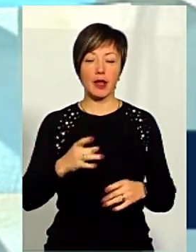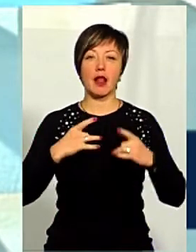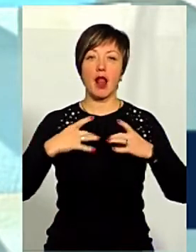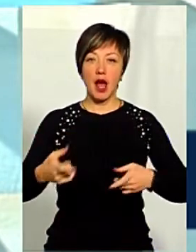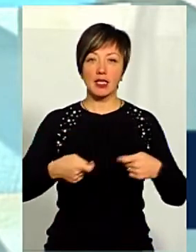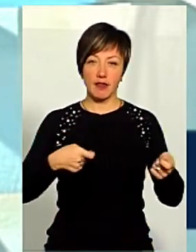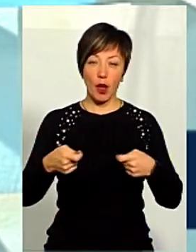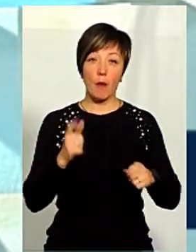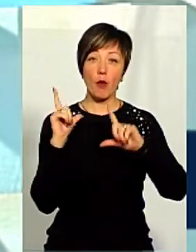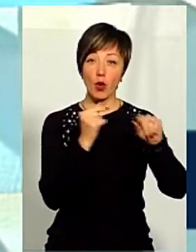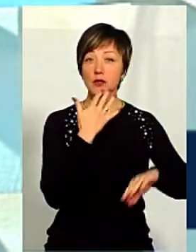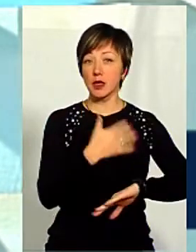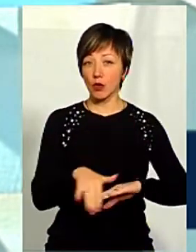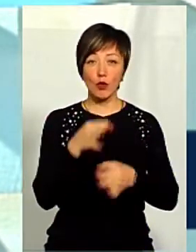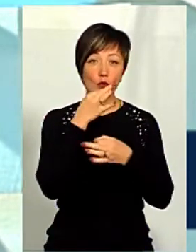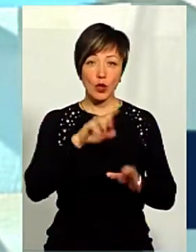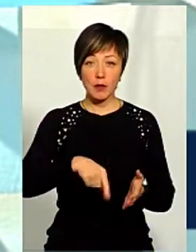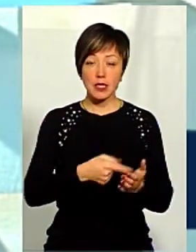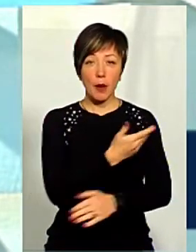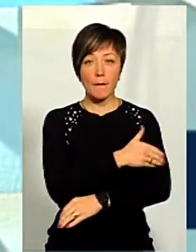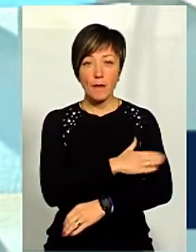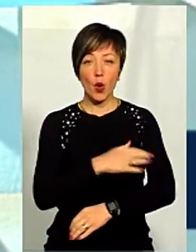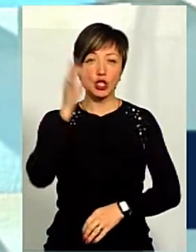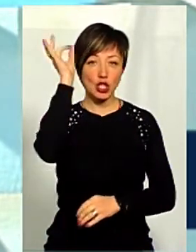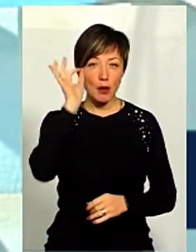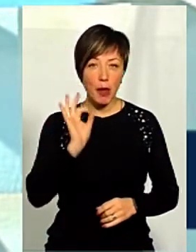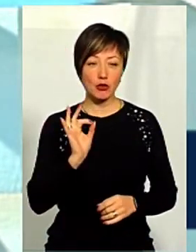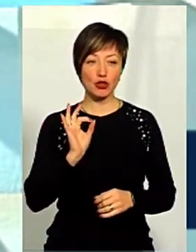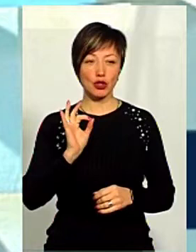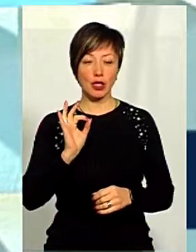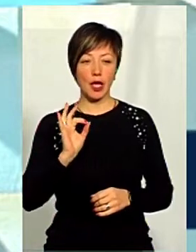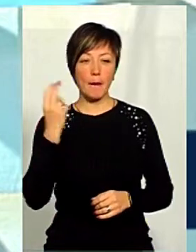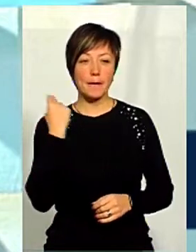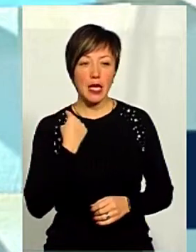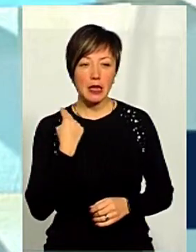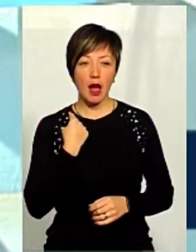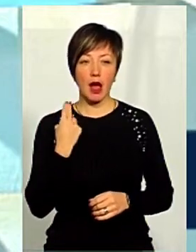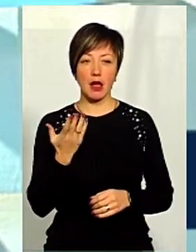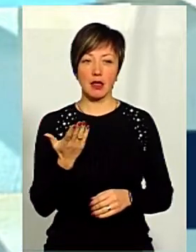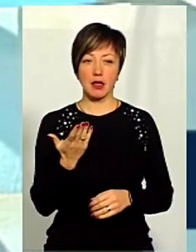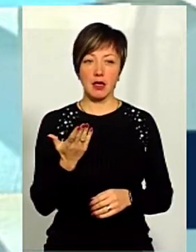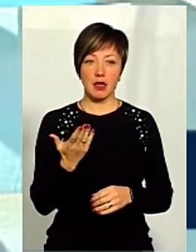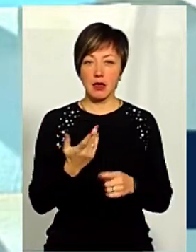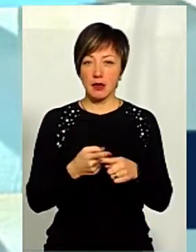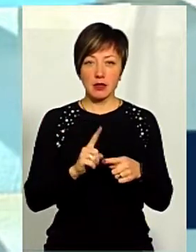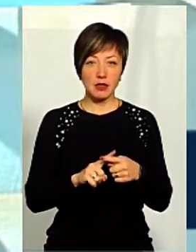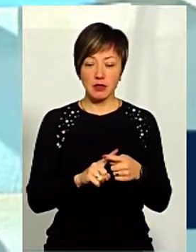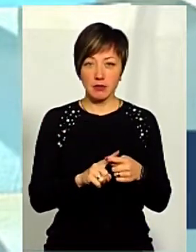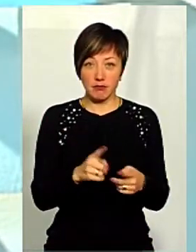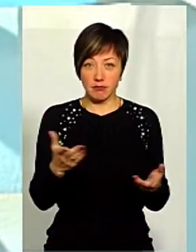різдвяного ярмарку. Ви поїдете за кордон десь в будь-які міста Польщі, Німеччини, Британії, там в Польщі як Жане Віно,